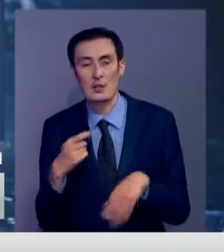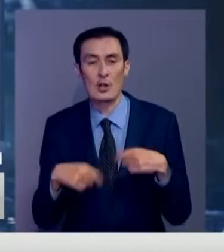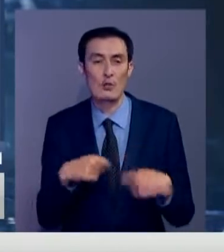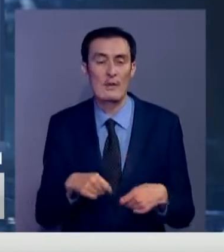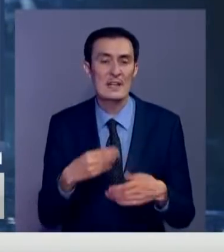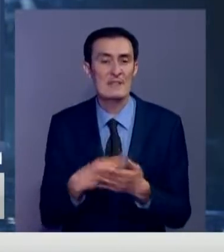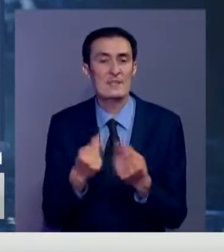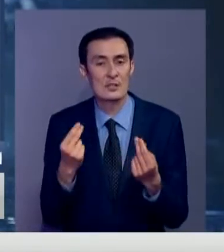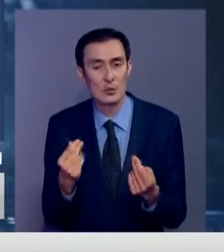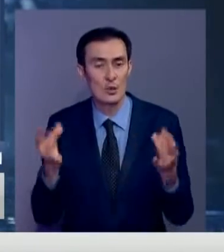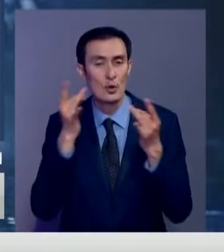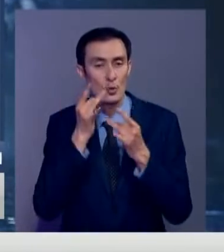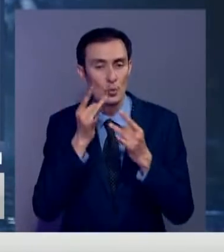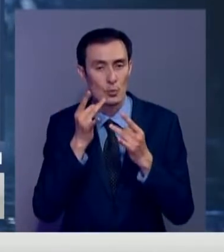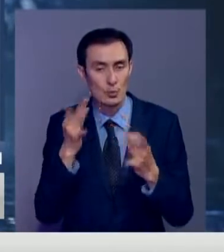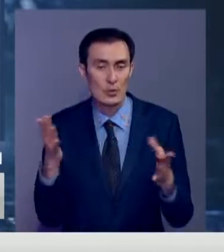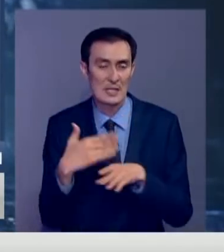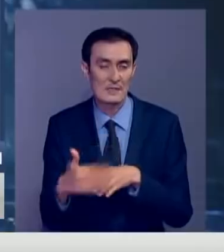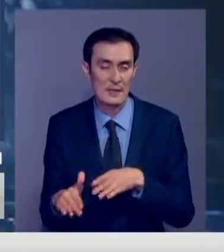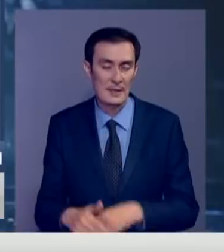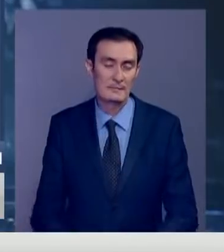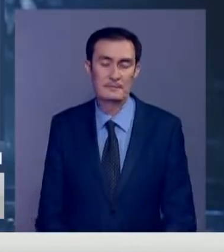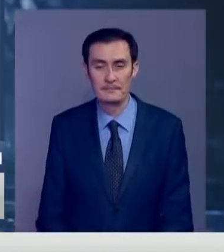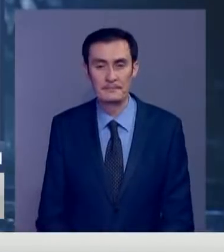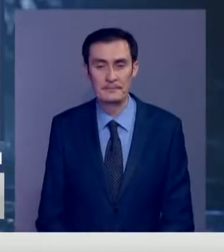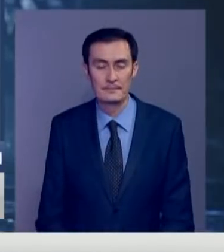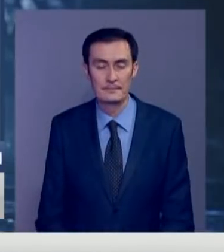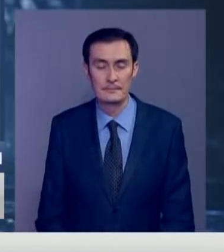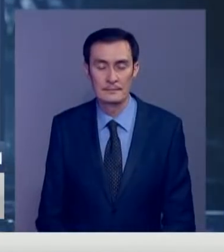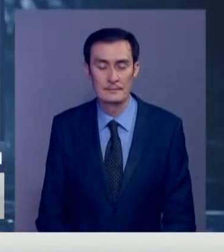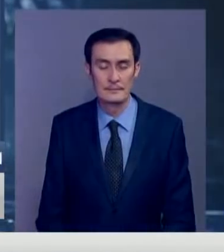политической, торгово-инвестиционной и культурно-гуманитарной сферах.